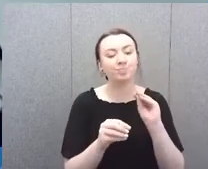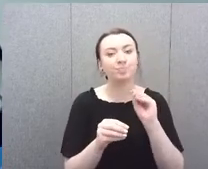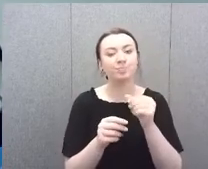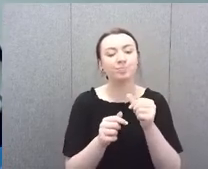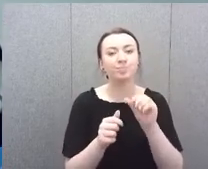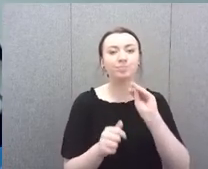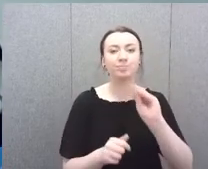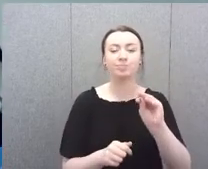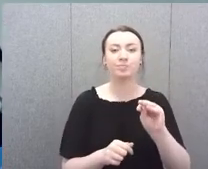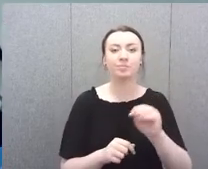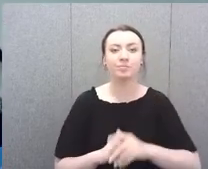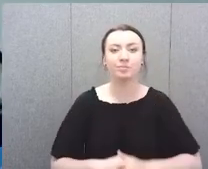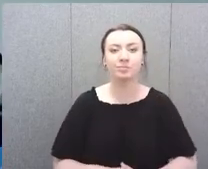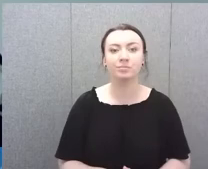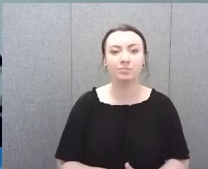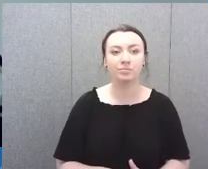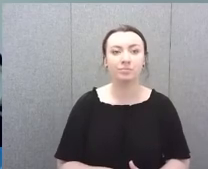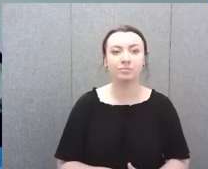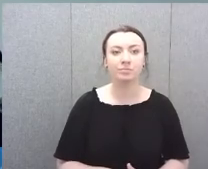контексте